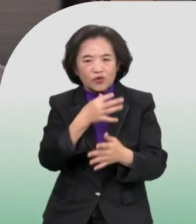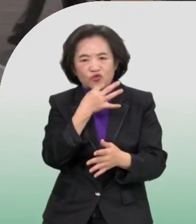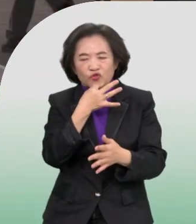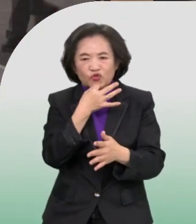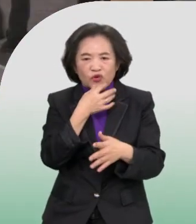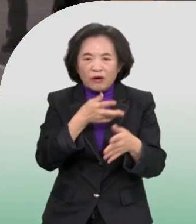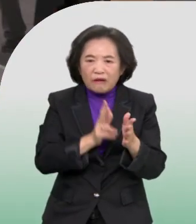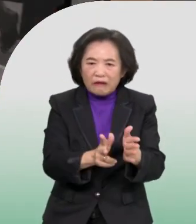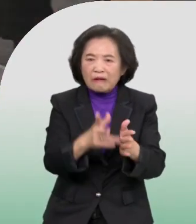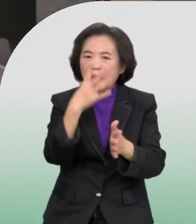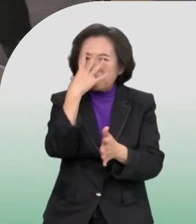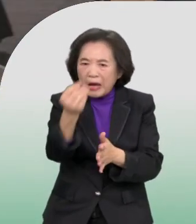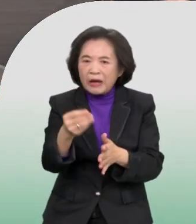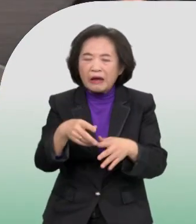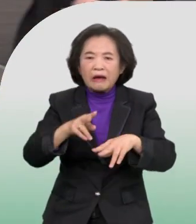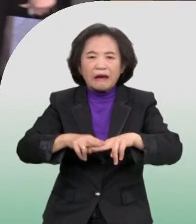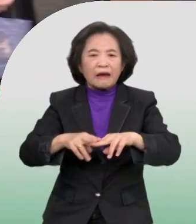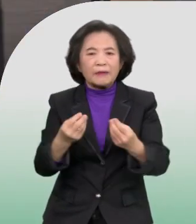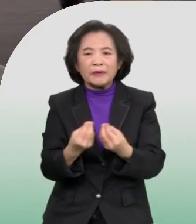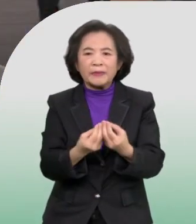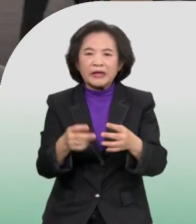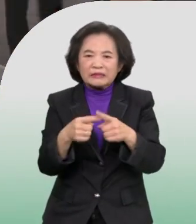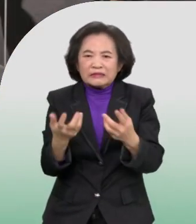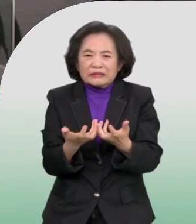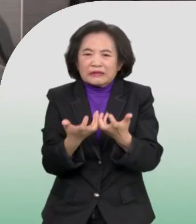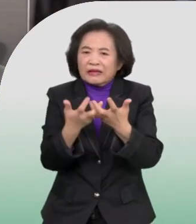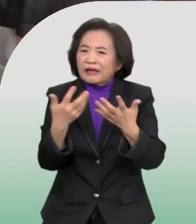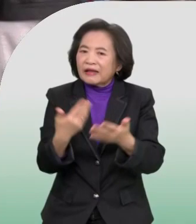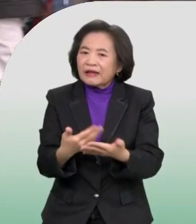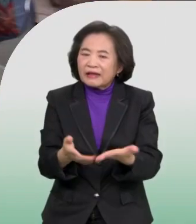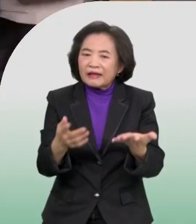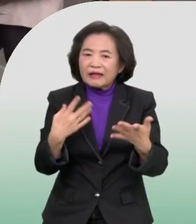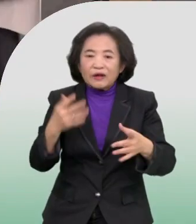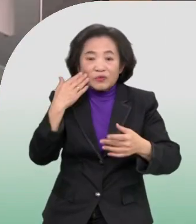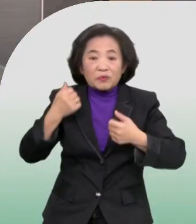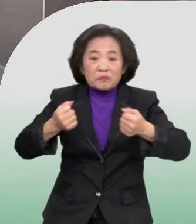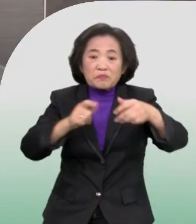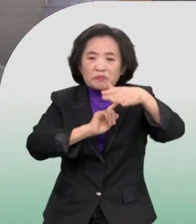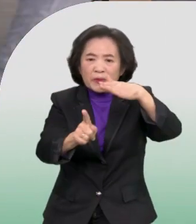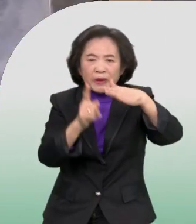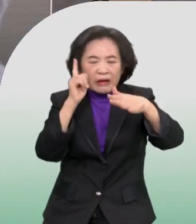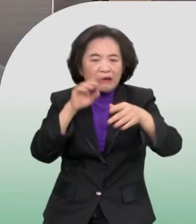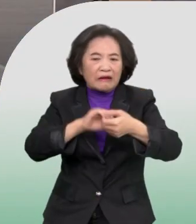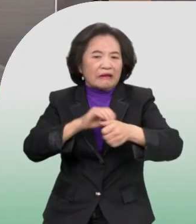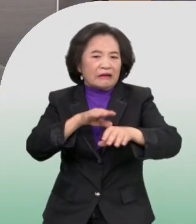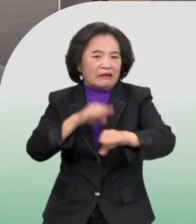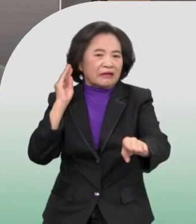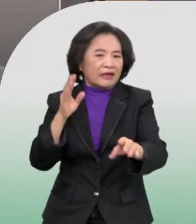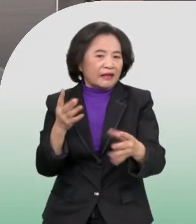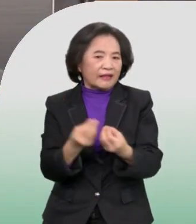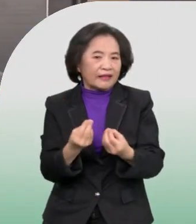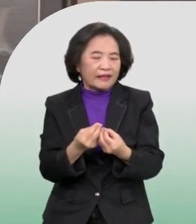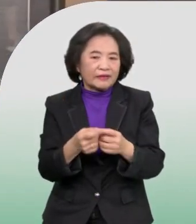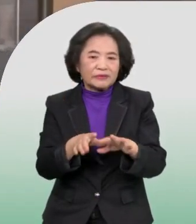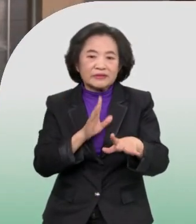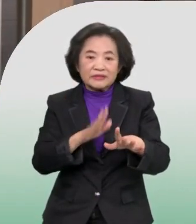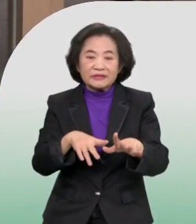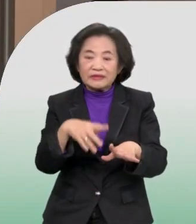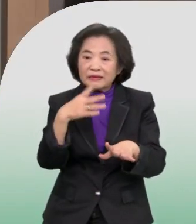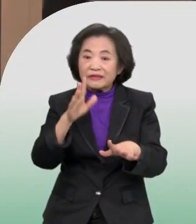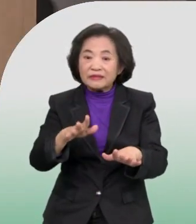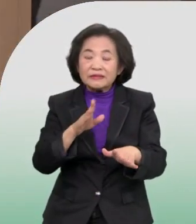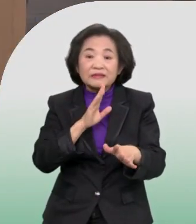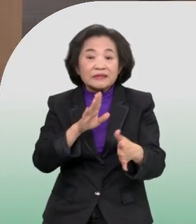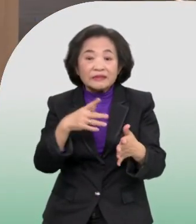无论坐高铁啊、台铁都冇飞嘅，甚至人讲宴，还个开车上过土还买食茶。佮说今年嘅高铁价可